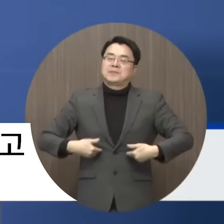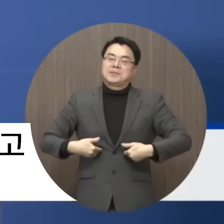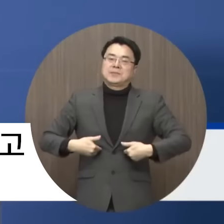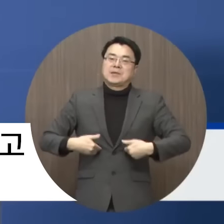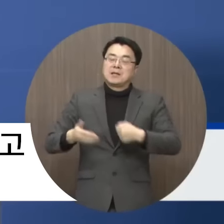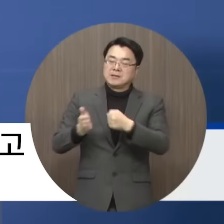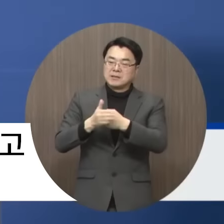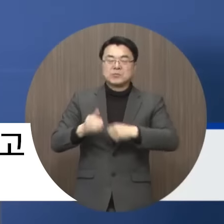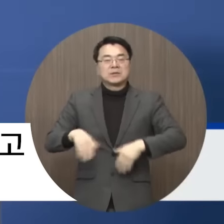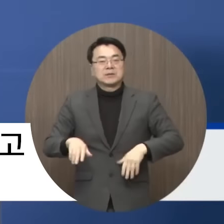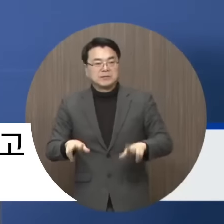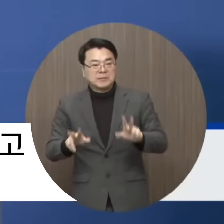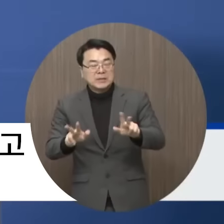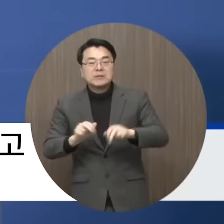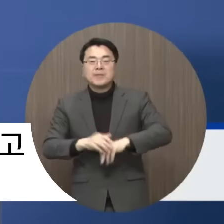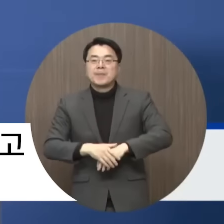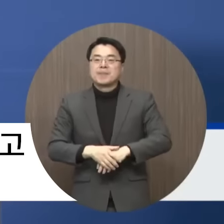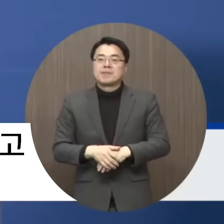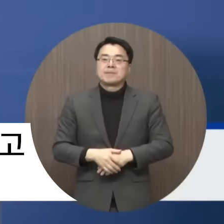측면에서 지금